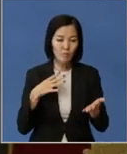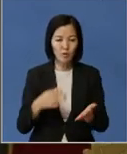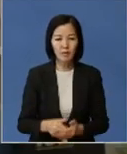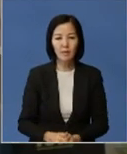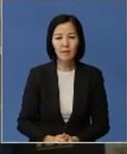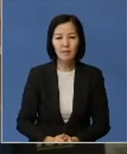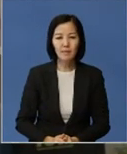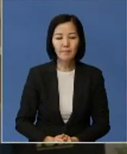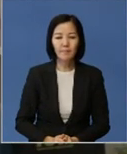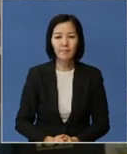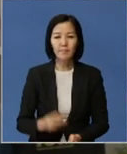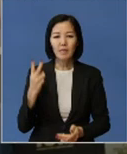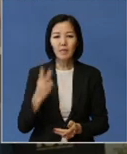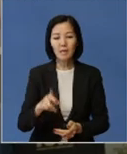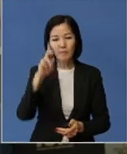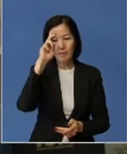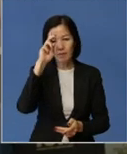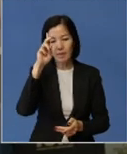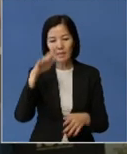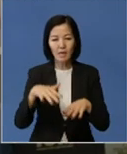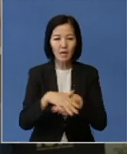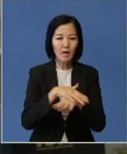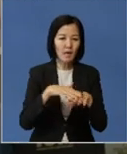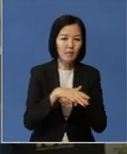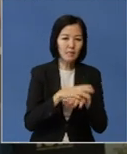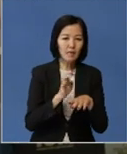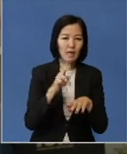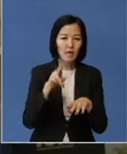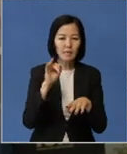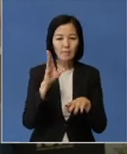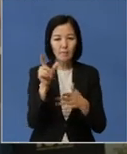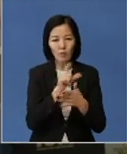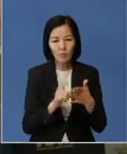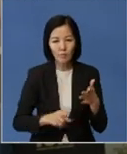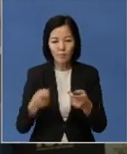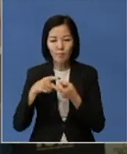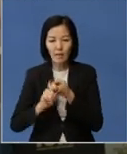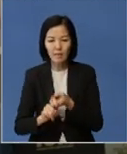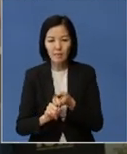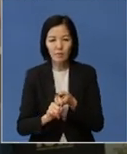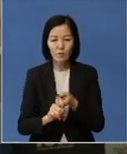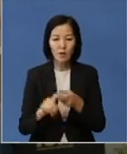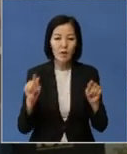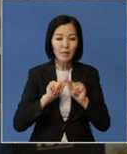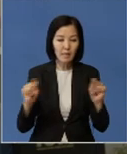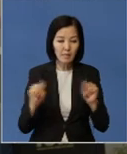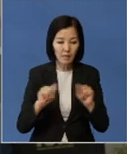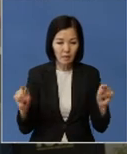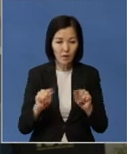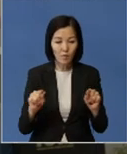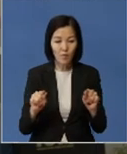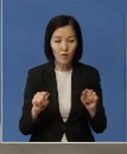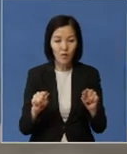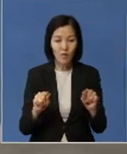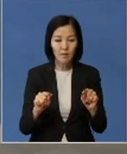қақтырған. Екі халықты әдеби жағынан байланыстыру, Абай мен Махамбетті насихаттау,